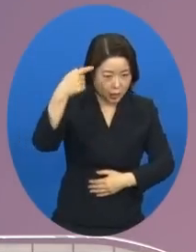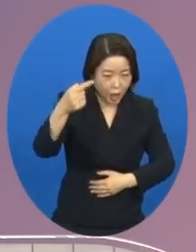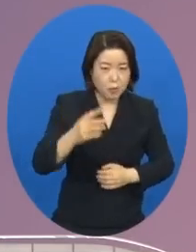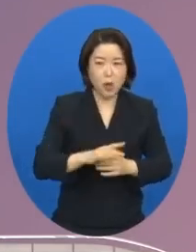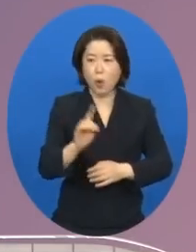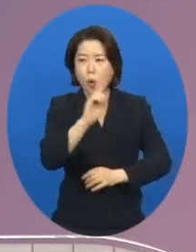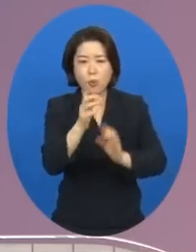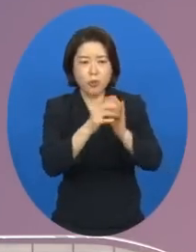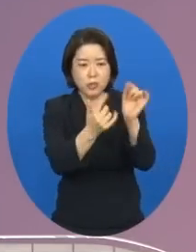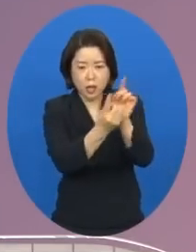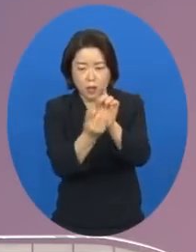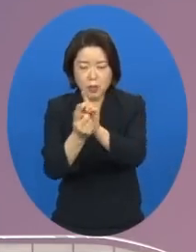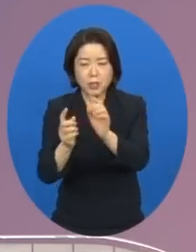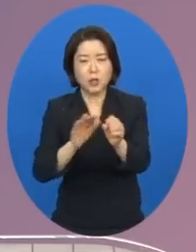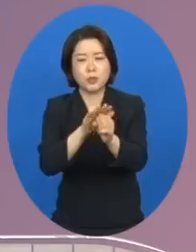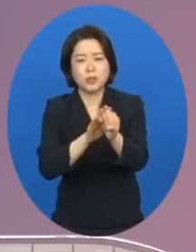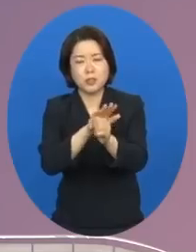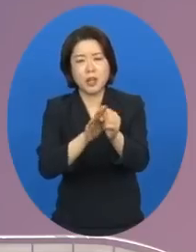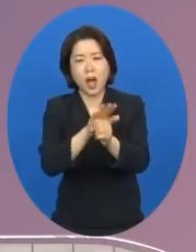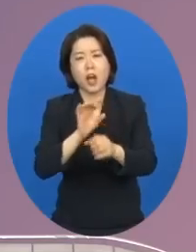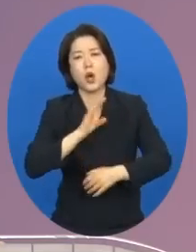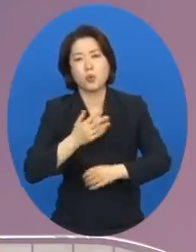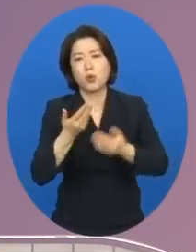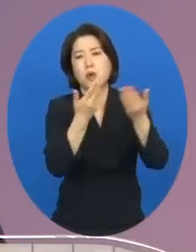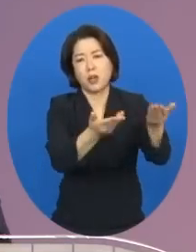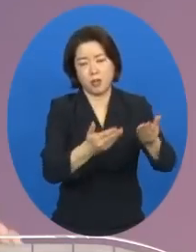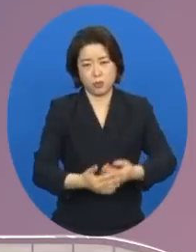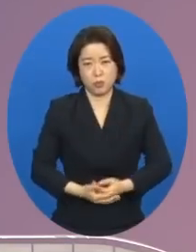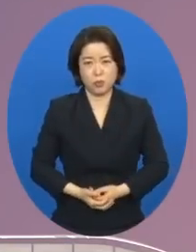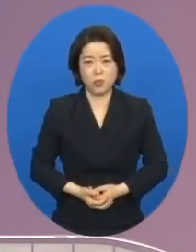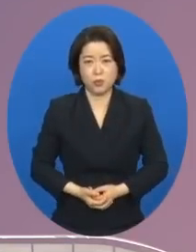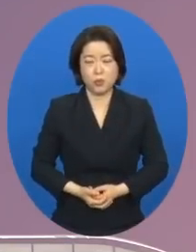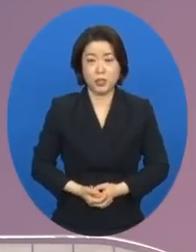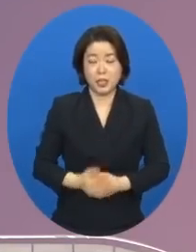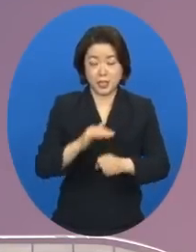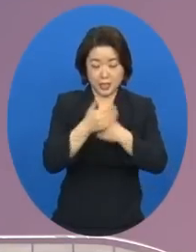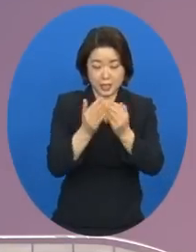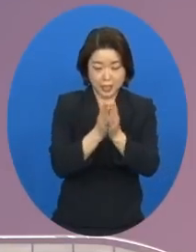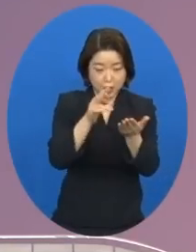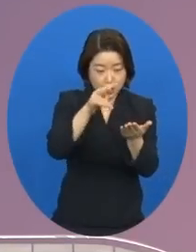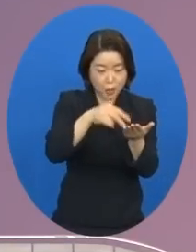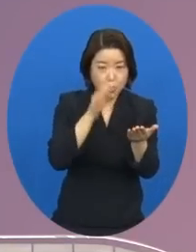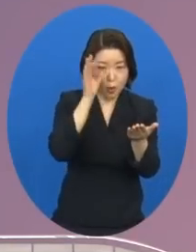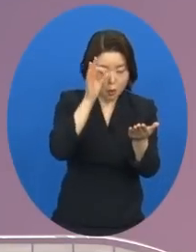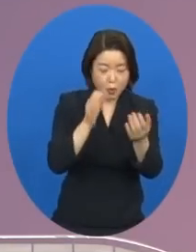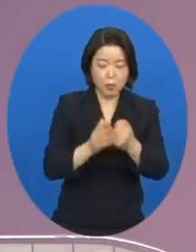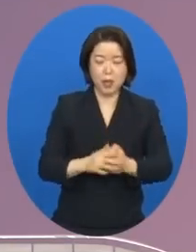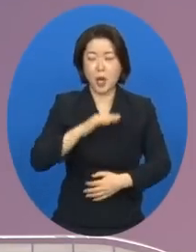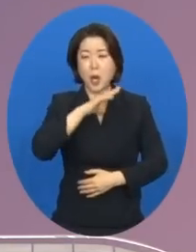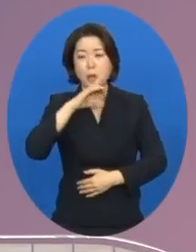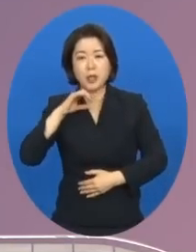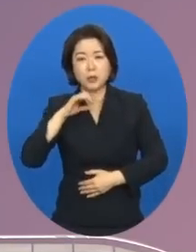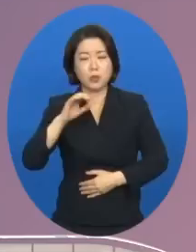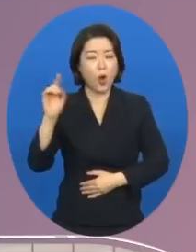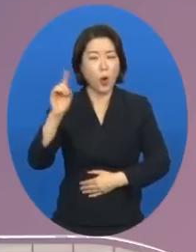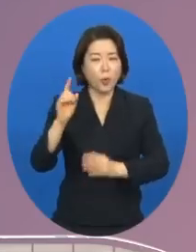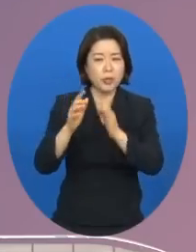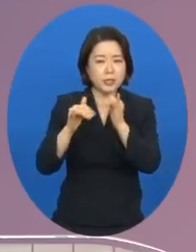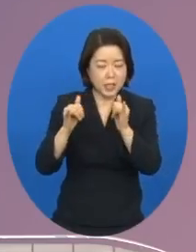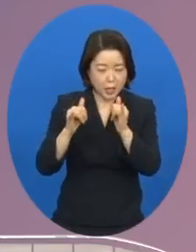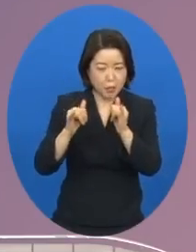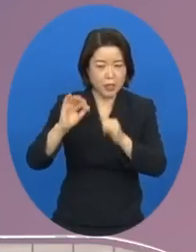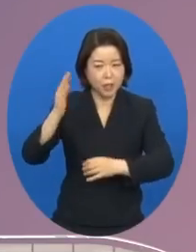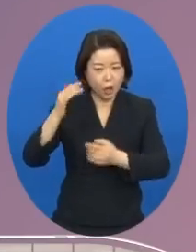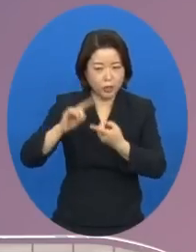사랑으로만 대했을 것입니다. 실제로 성경을 읽어보면 베드로가 어떤 사람이 되었을지 넉넉히